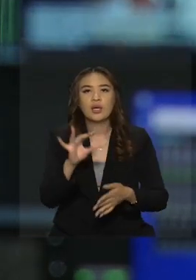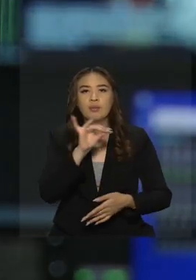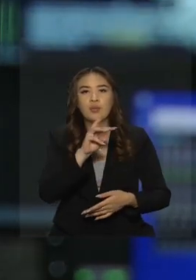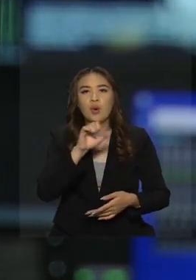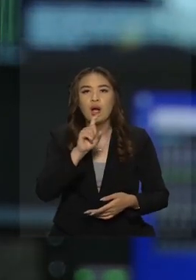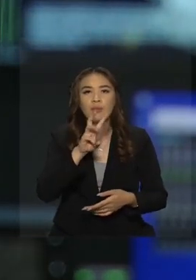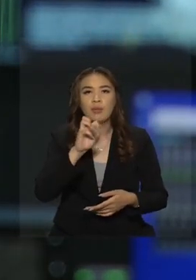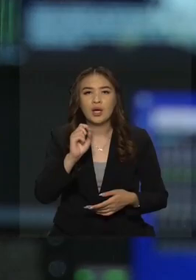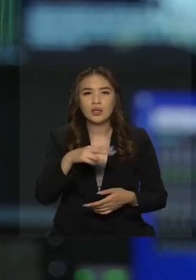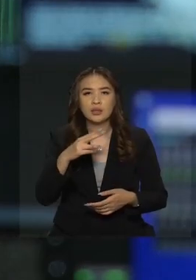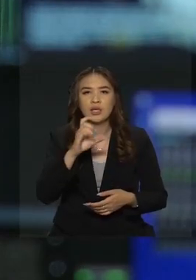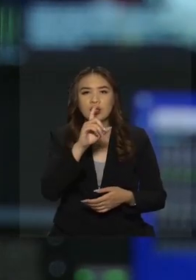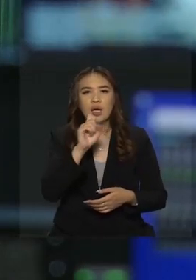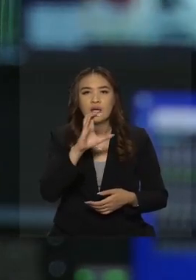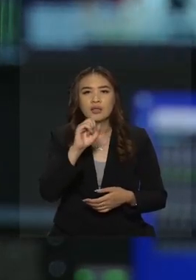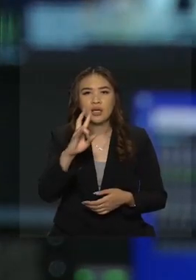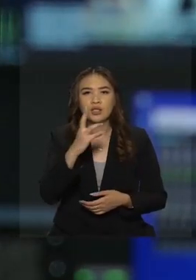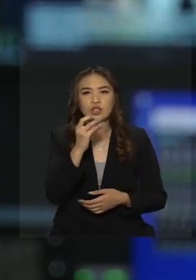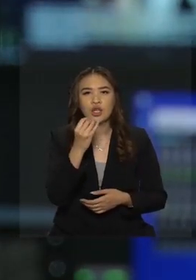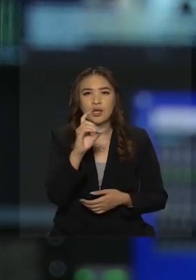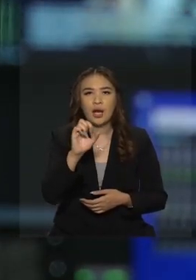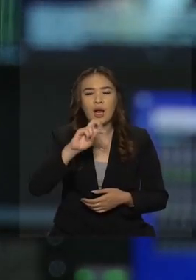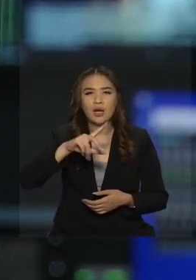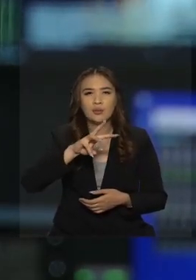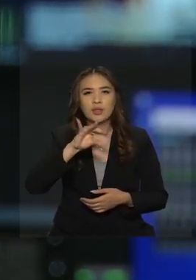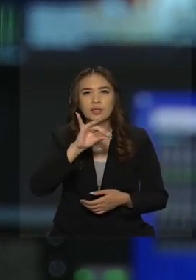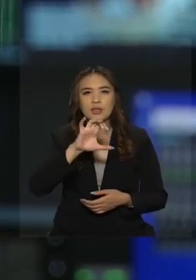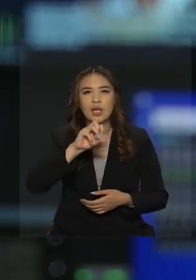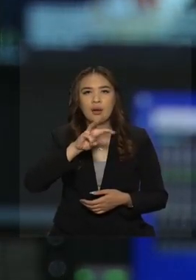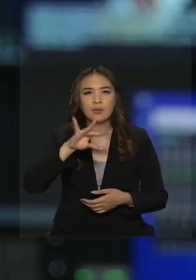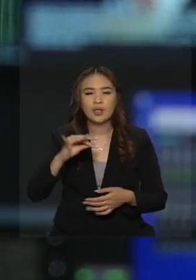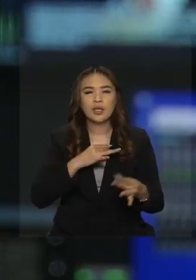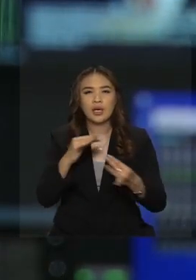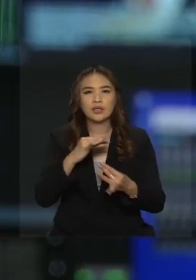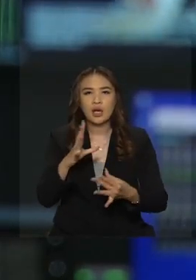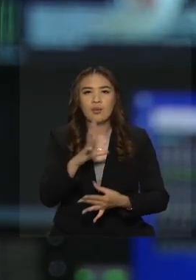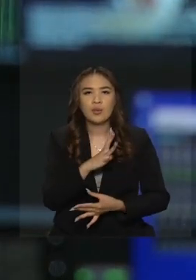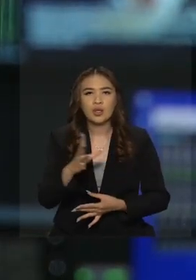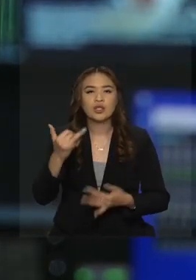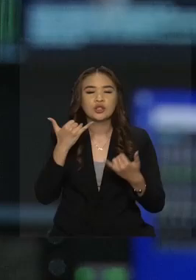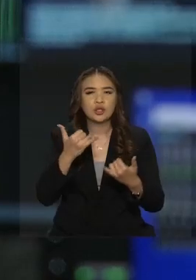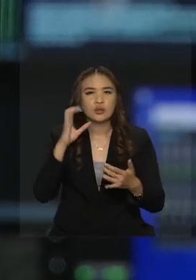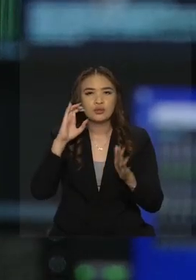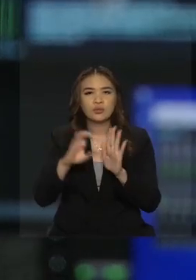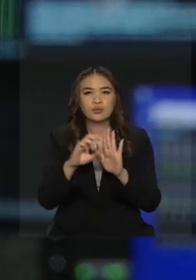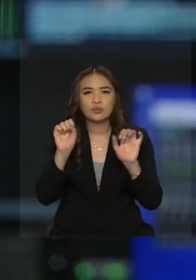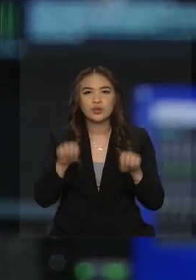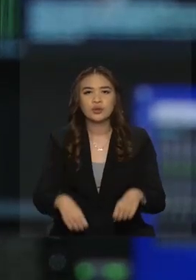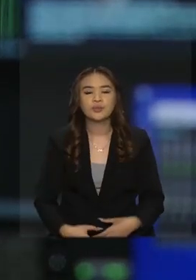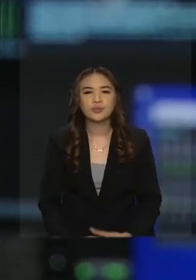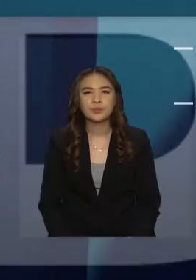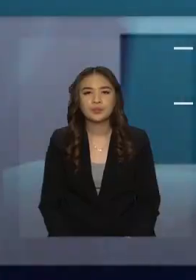Ирана Мухаммад Хасан Шейх Аль ислами моя коллега кунцея курмет беседовала с экспертом предлагаю послушать